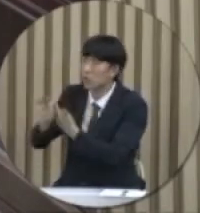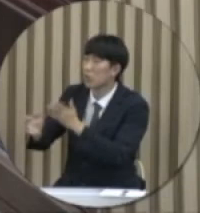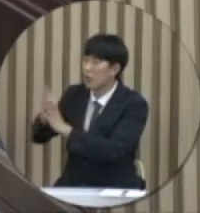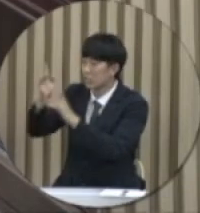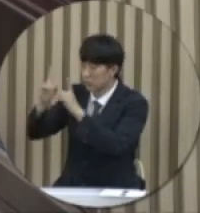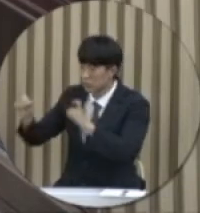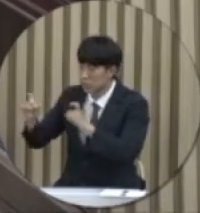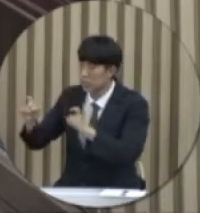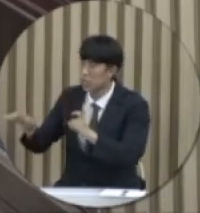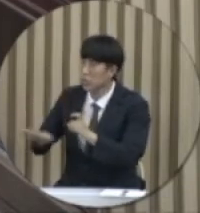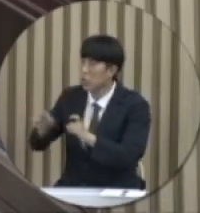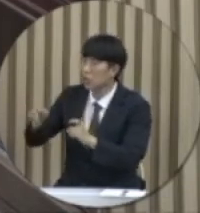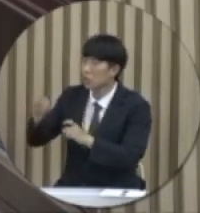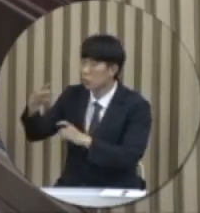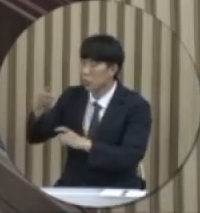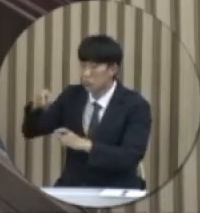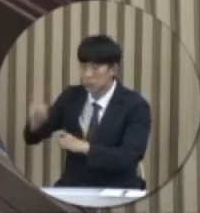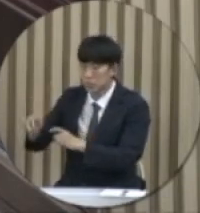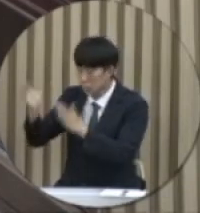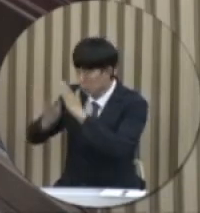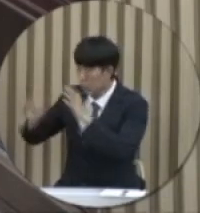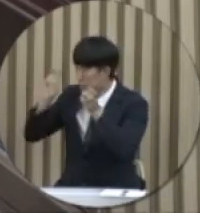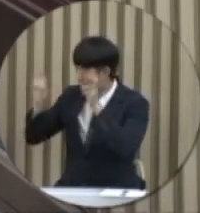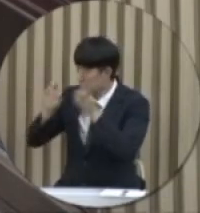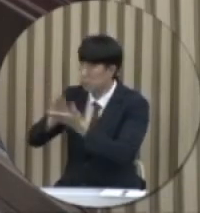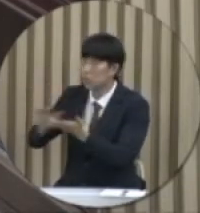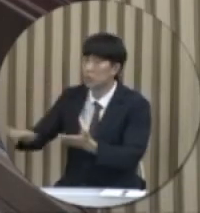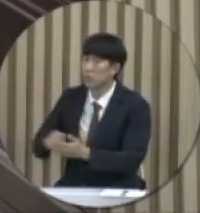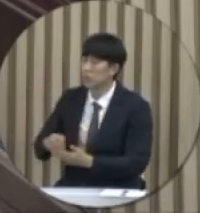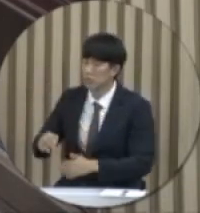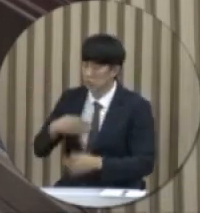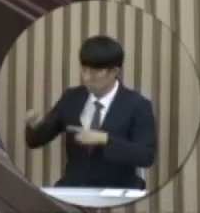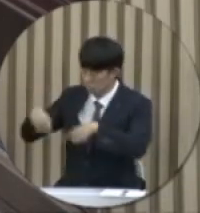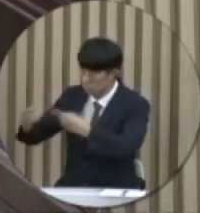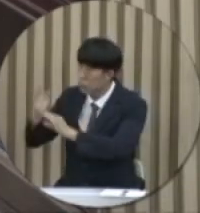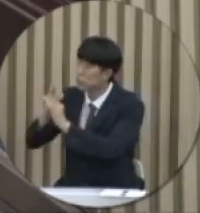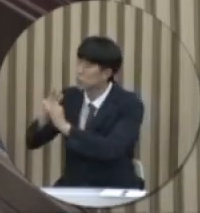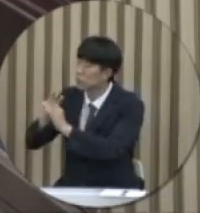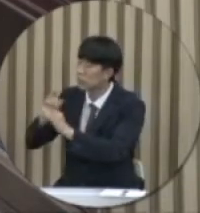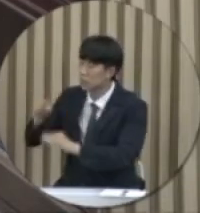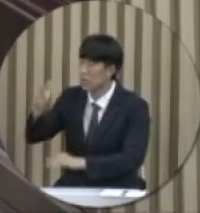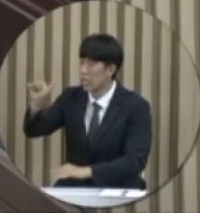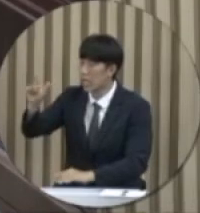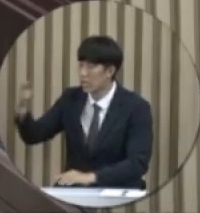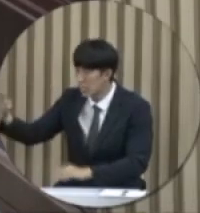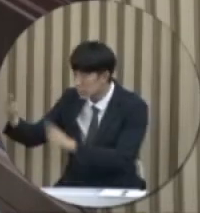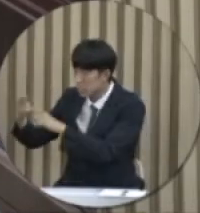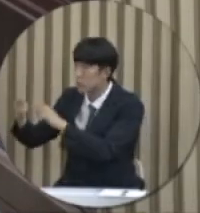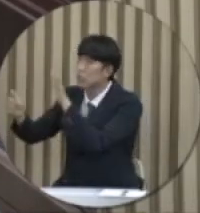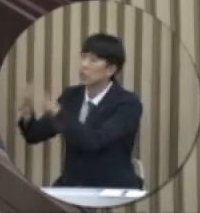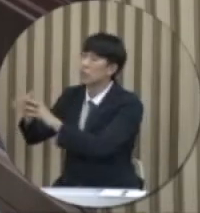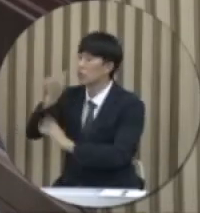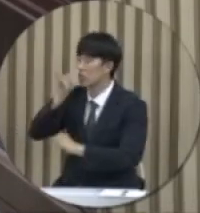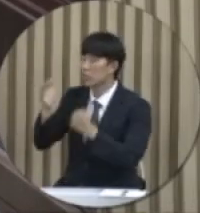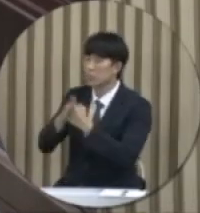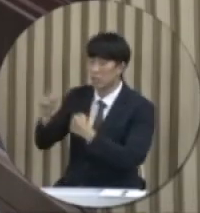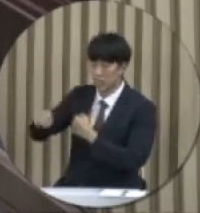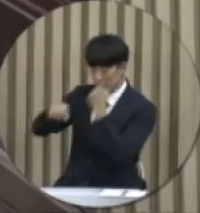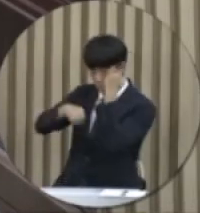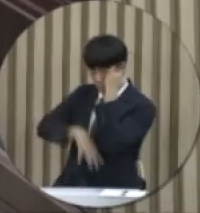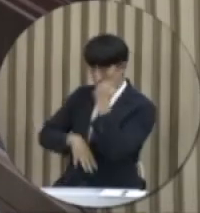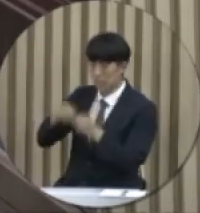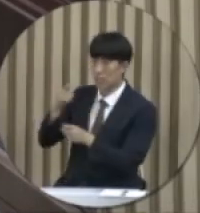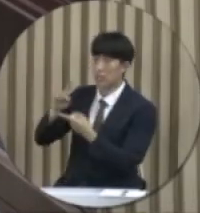도시공사입니다. 저희도 거기 참여가 돼 있고요. 그리고 그쪽에 저희가 도시공사장이 LH에서 왔기 때문에 그 초안을 잡은